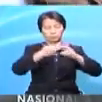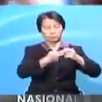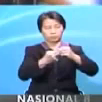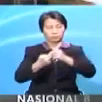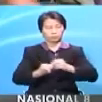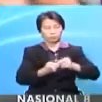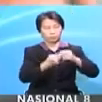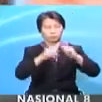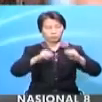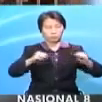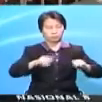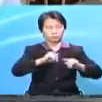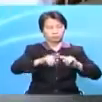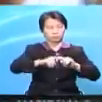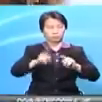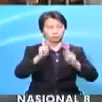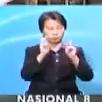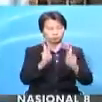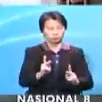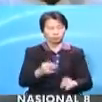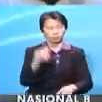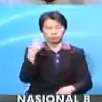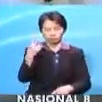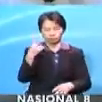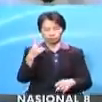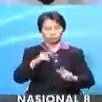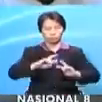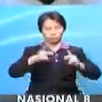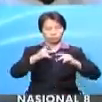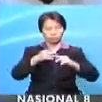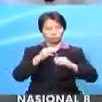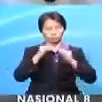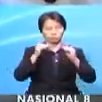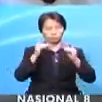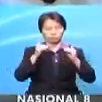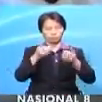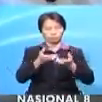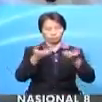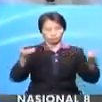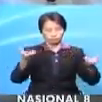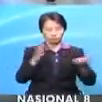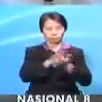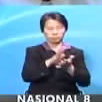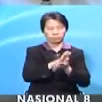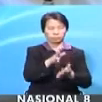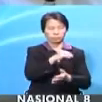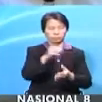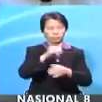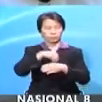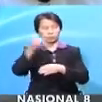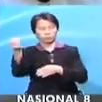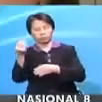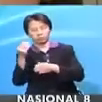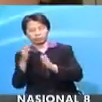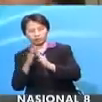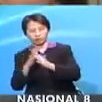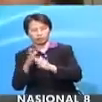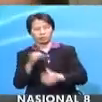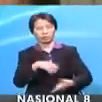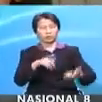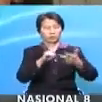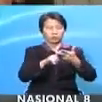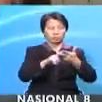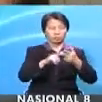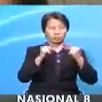dalam kalangan murid sebagai kaum kedua meluaskan equity pendidikan jurang sekolah di Banda dan wabara dan ketiga